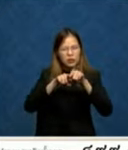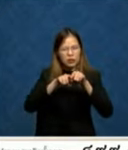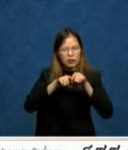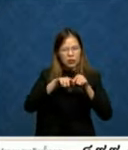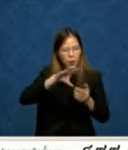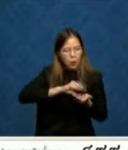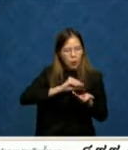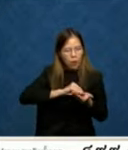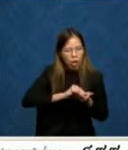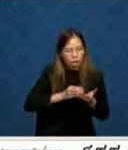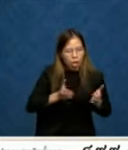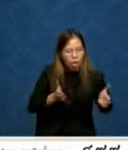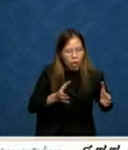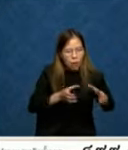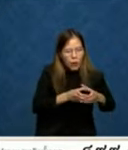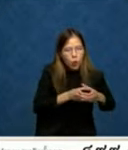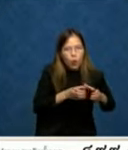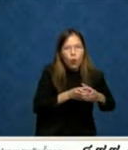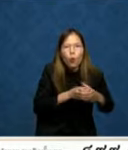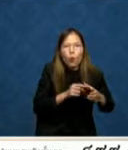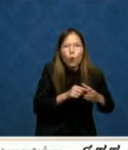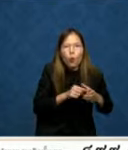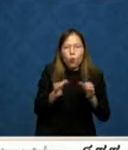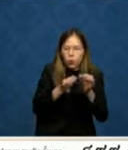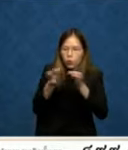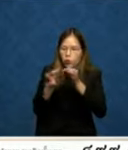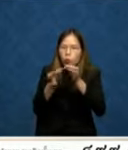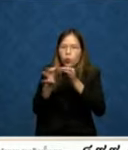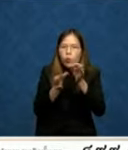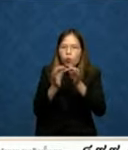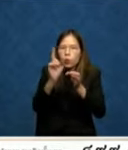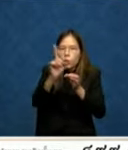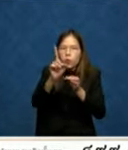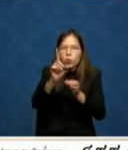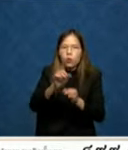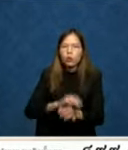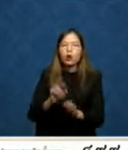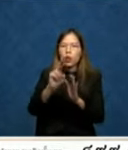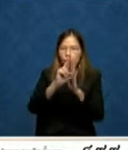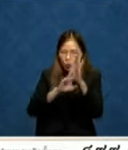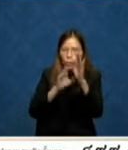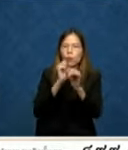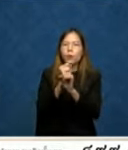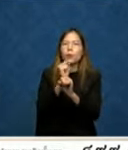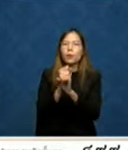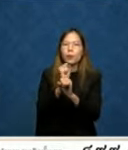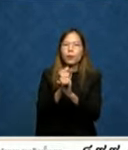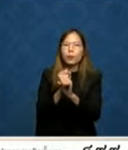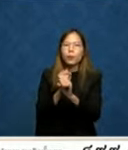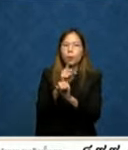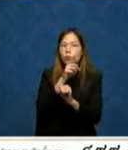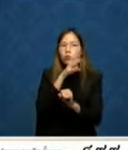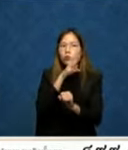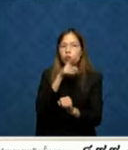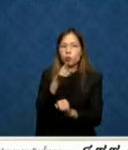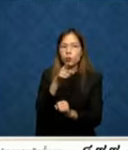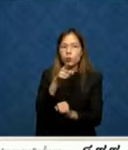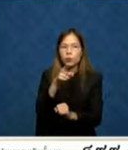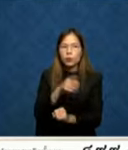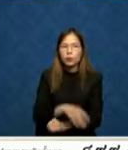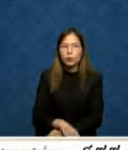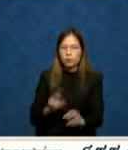กันอยู่เช่นเดียวกันนะครับผมต้องเรียนอย่างนี้ครับว่าระบบที่เราทำนะครับท่าน